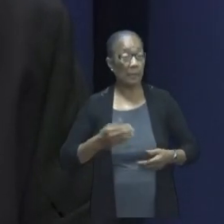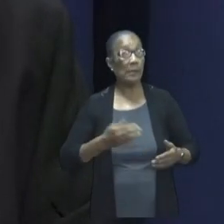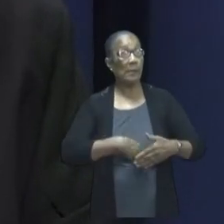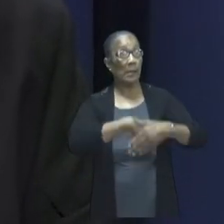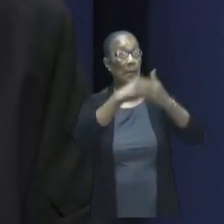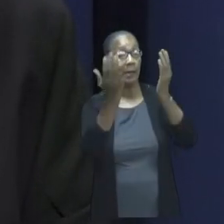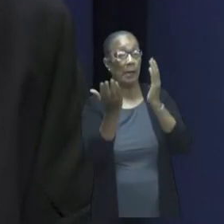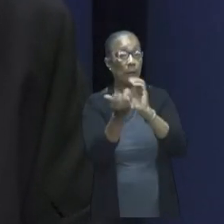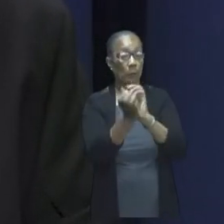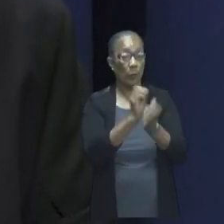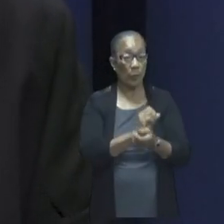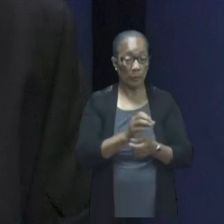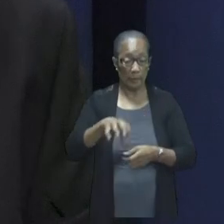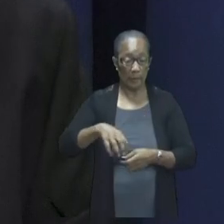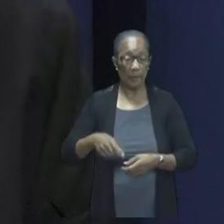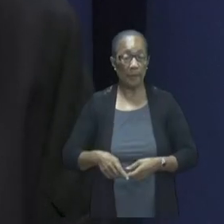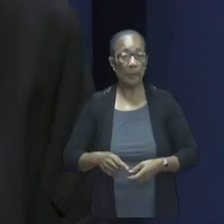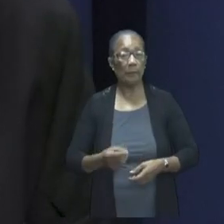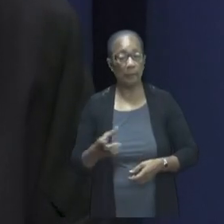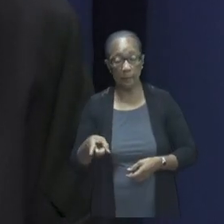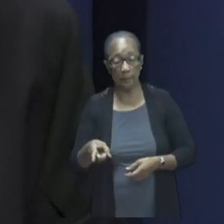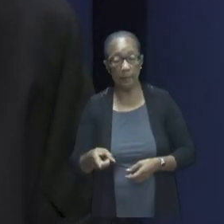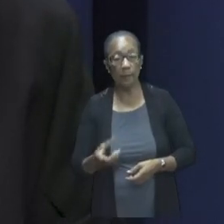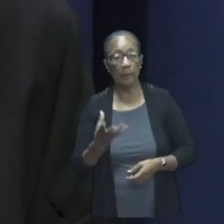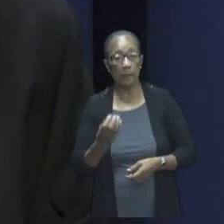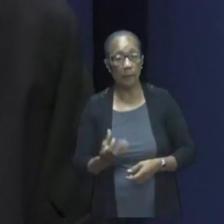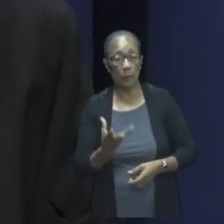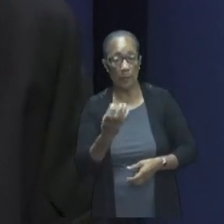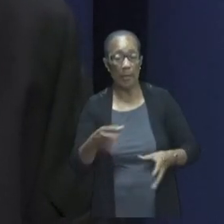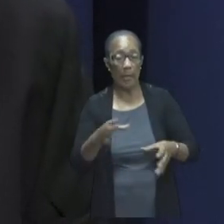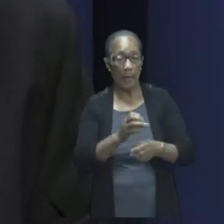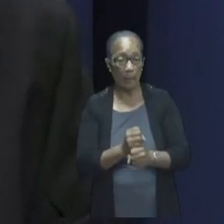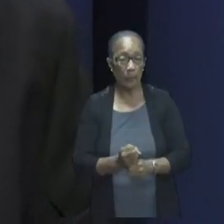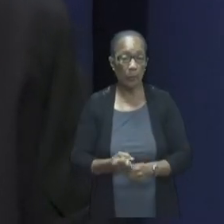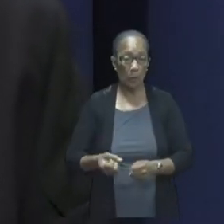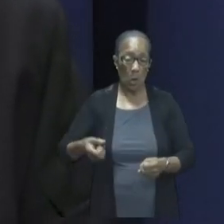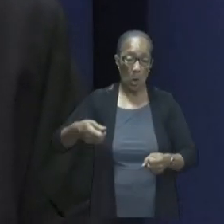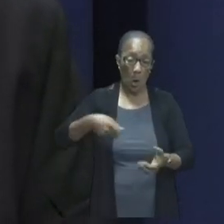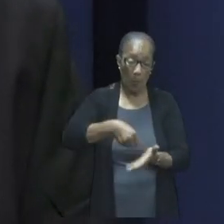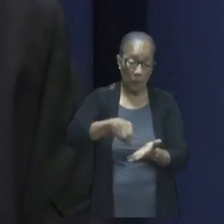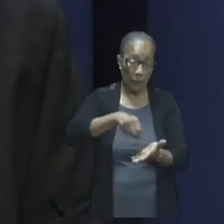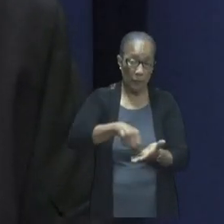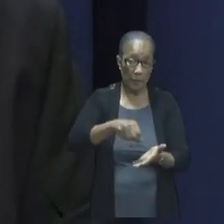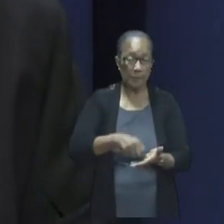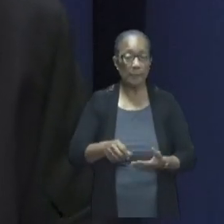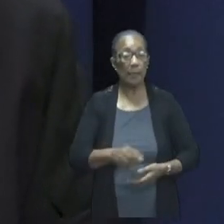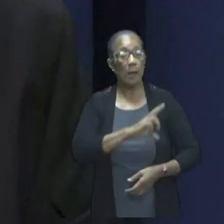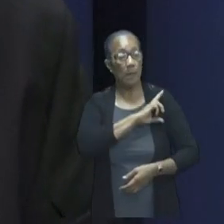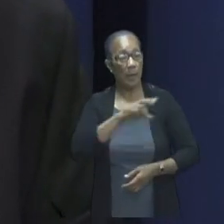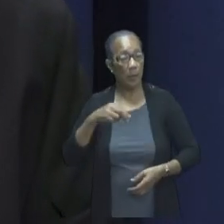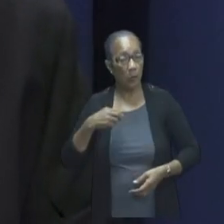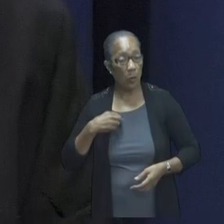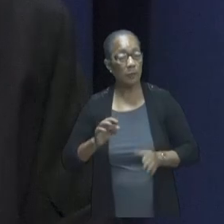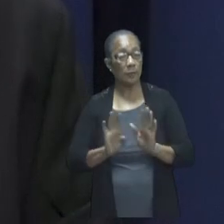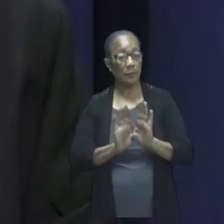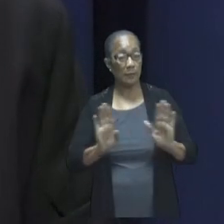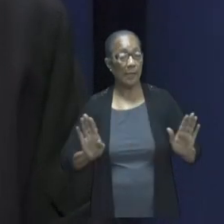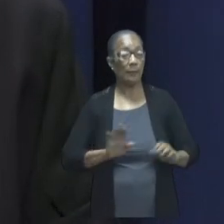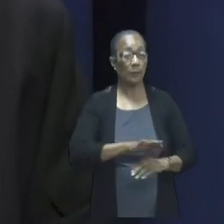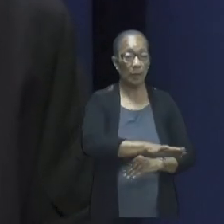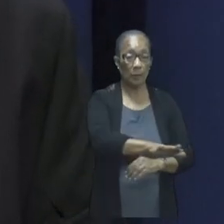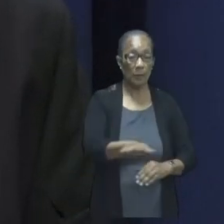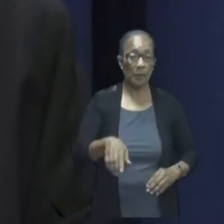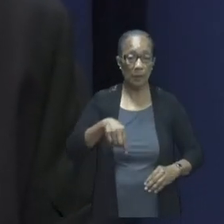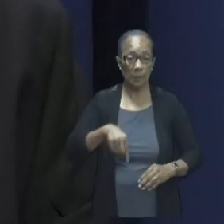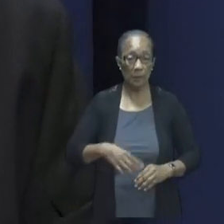hoeven die bereid zijn om dit dat financieren maar onze beschermde gebieden nu hebben